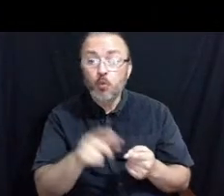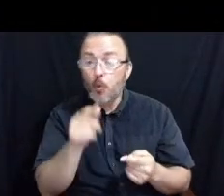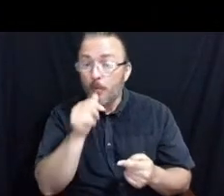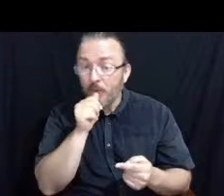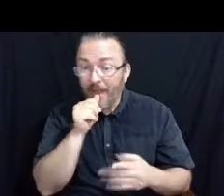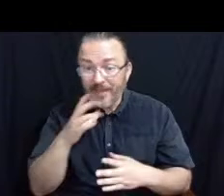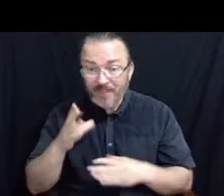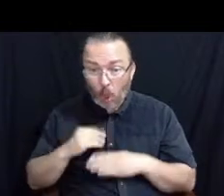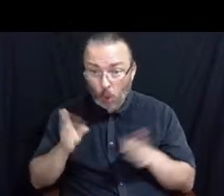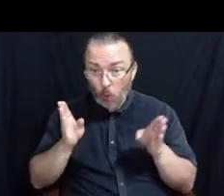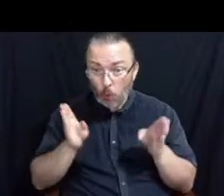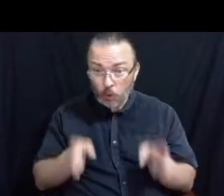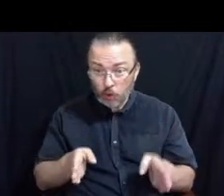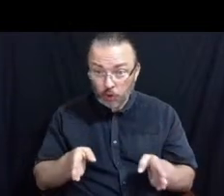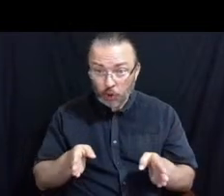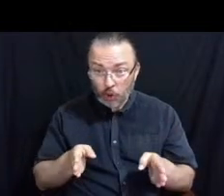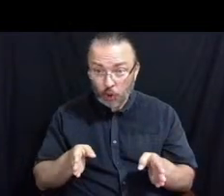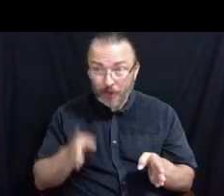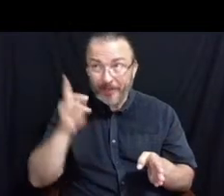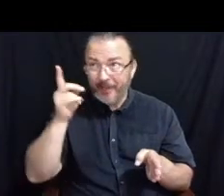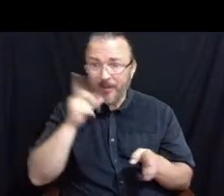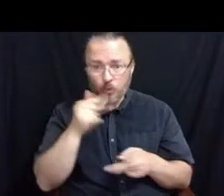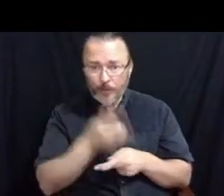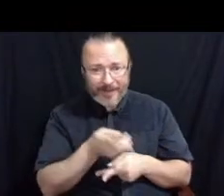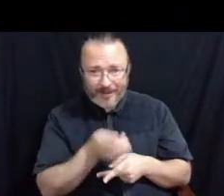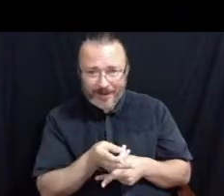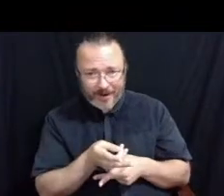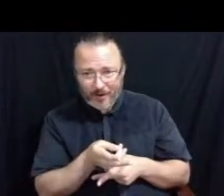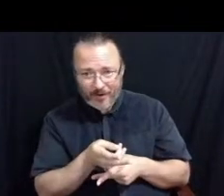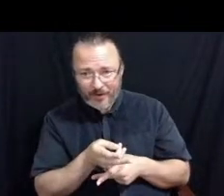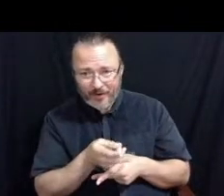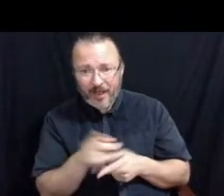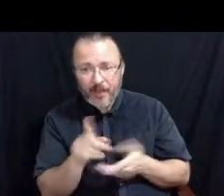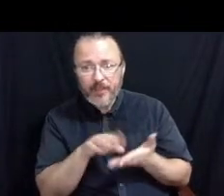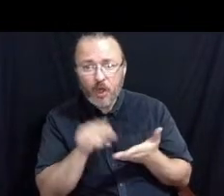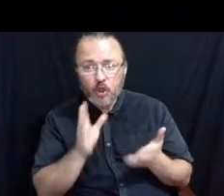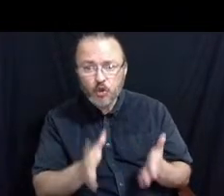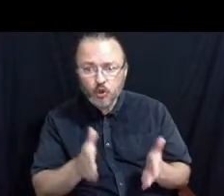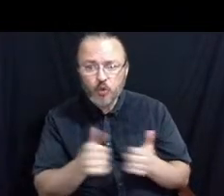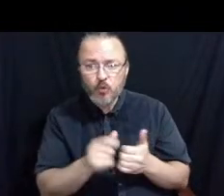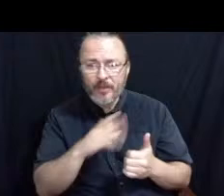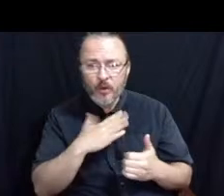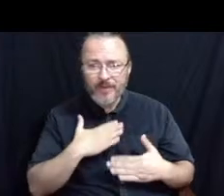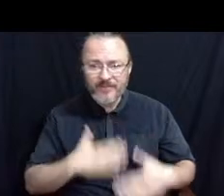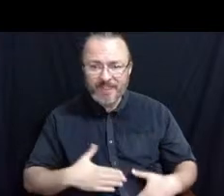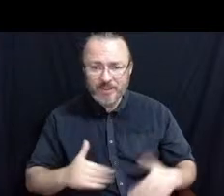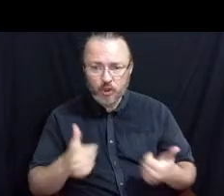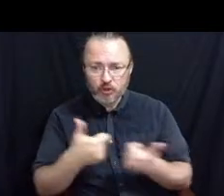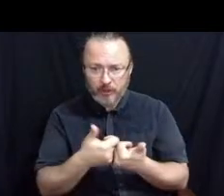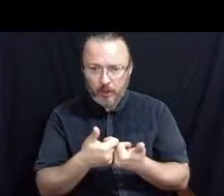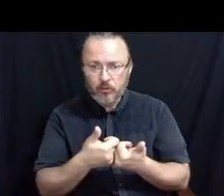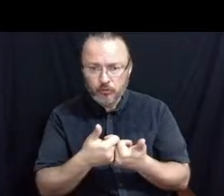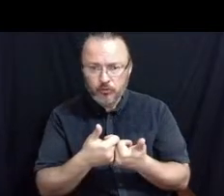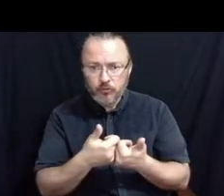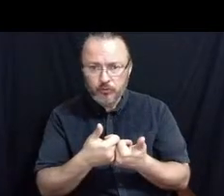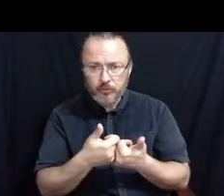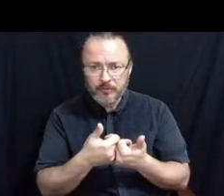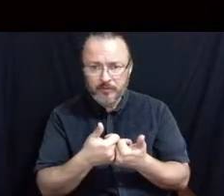d'institutions privées, ces entités-là ne s'occupent pas d'apprenants qui ont des handicaps